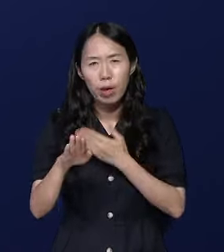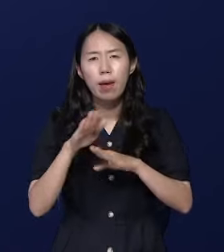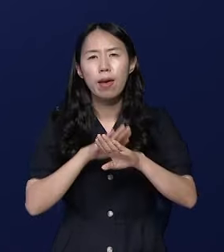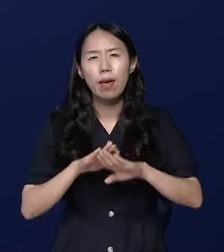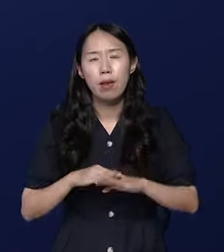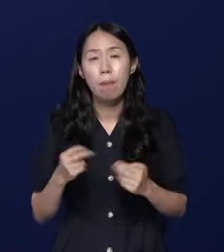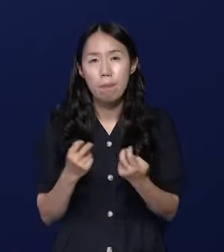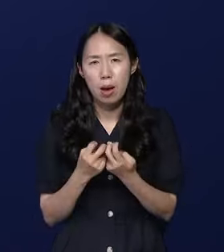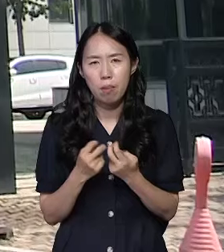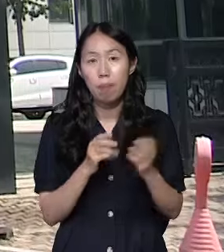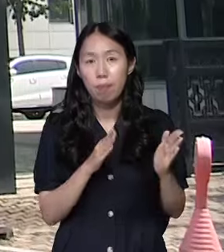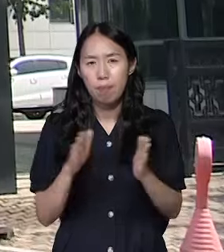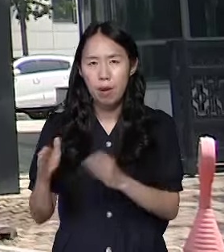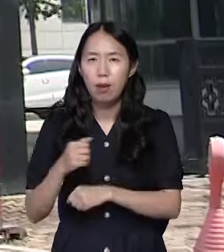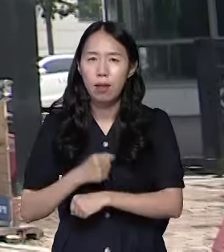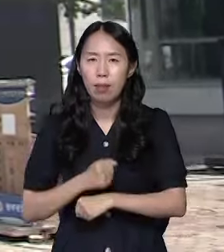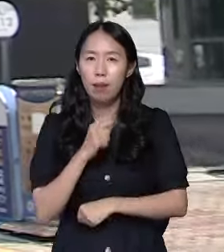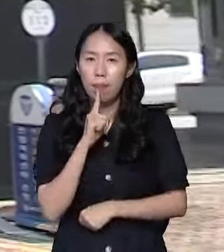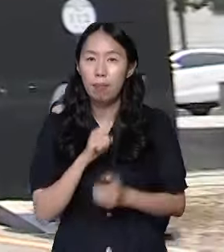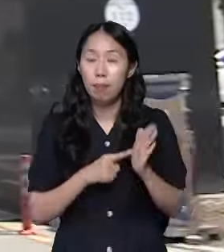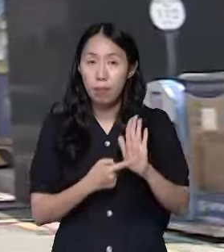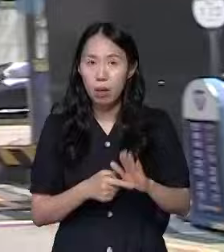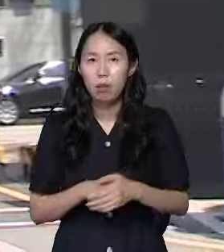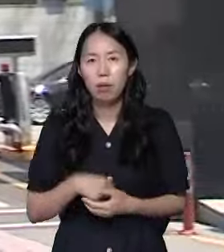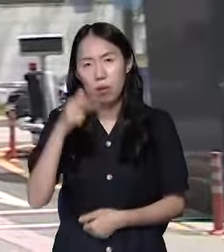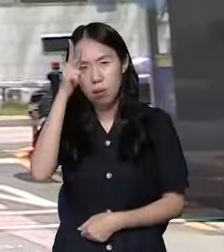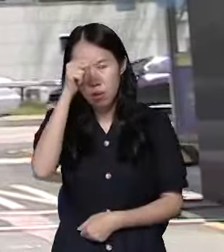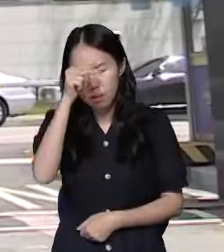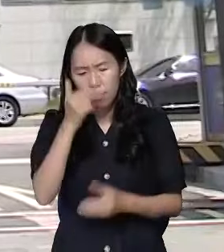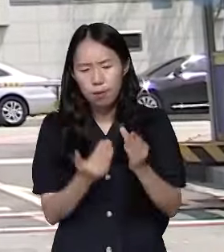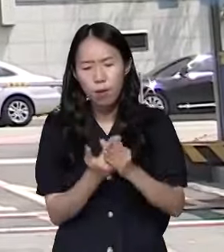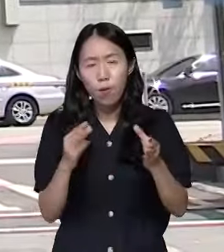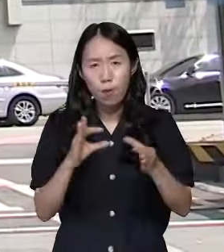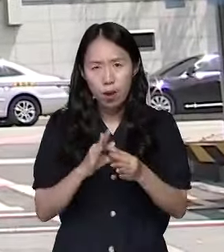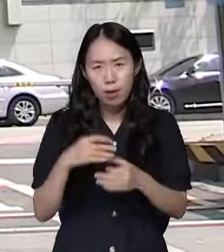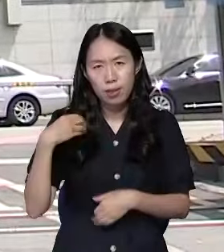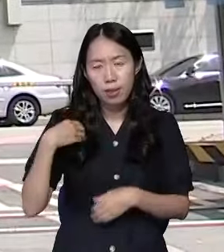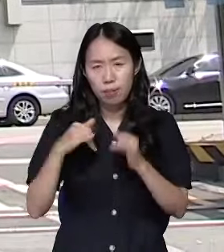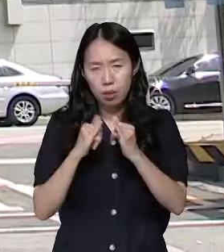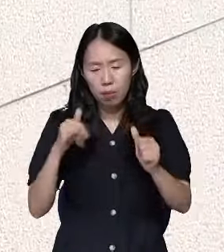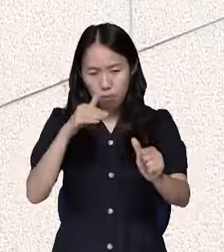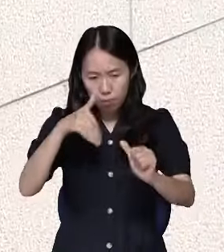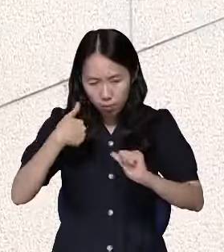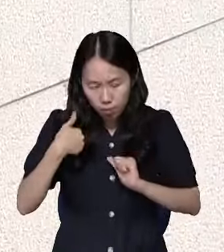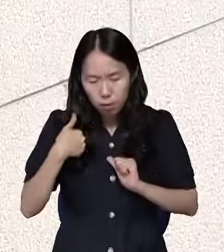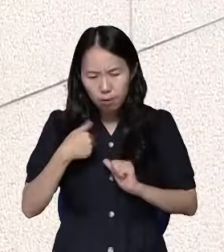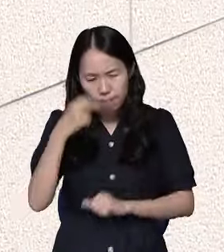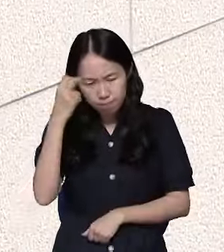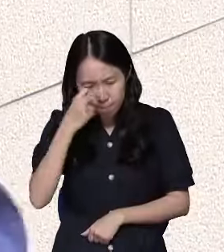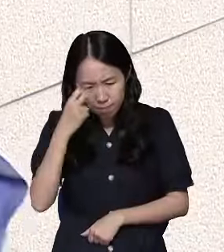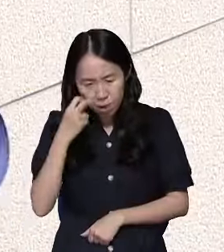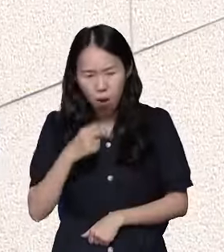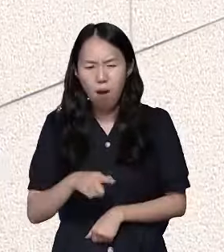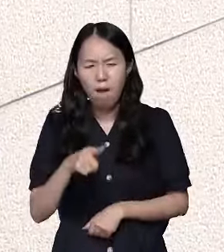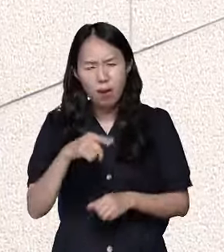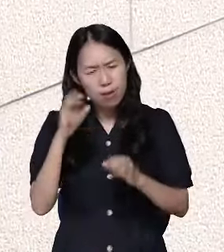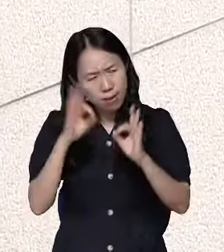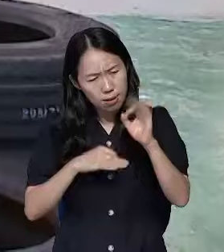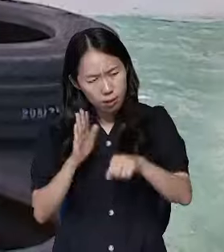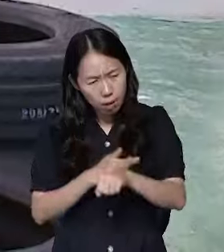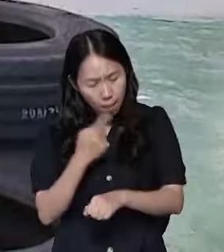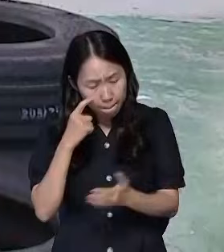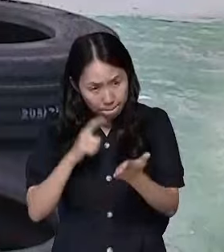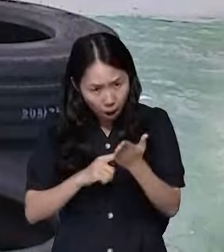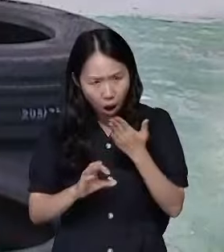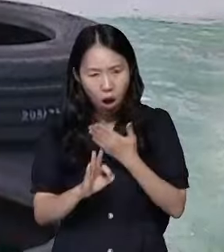마련하겠다는 입장입니다. 경찰은 사고 관련자들을 조사한 뒤 과실 여부가 드러나면 업무상 과실치사 혐의로 입건할